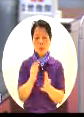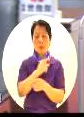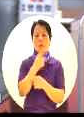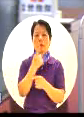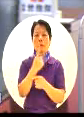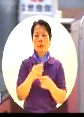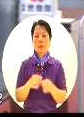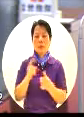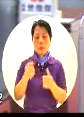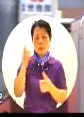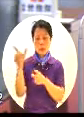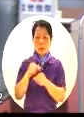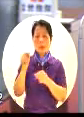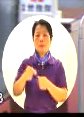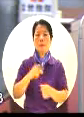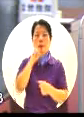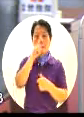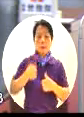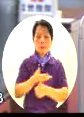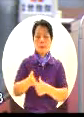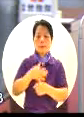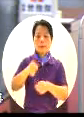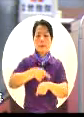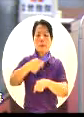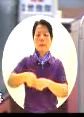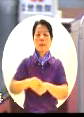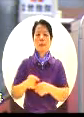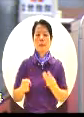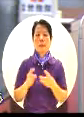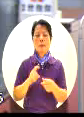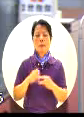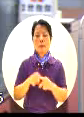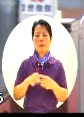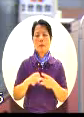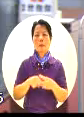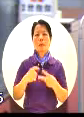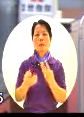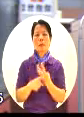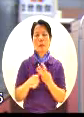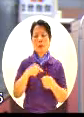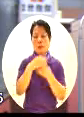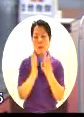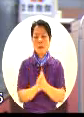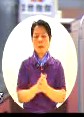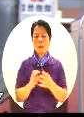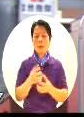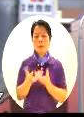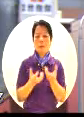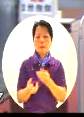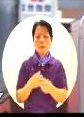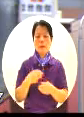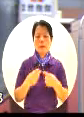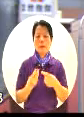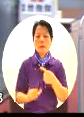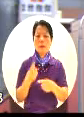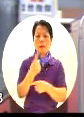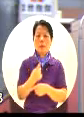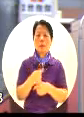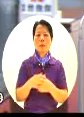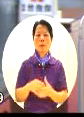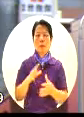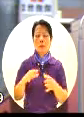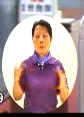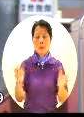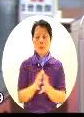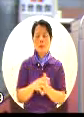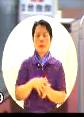污染性工业产值的比例，高雄市会当分1/3，1/3有偌济呢？就是